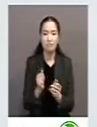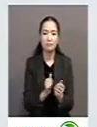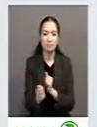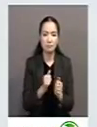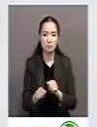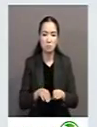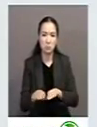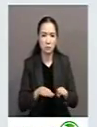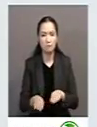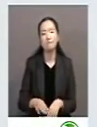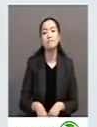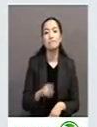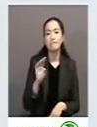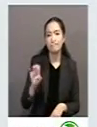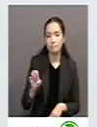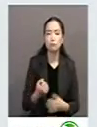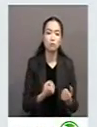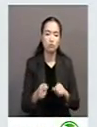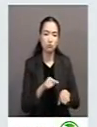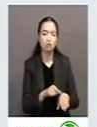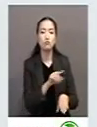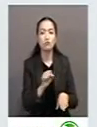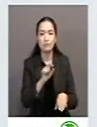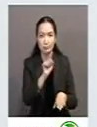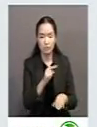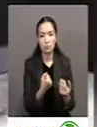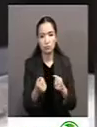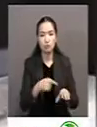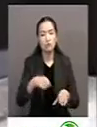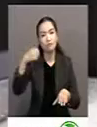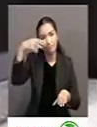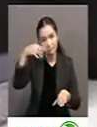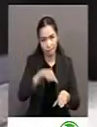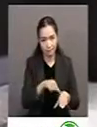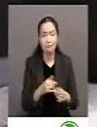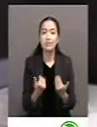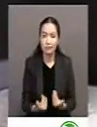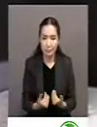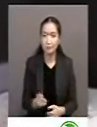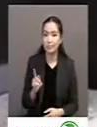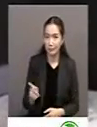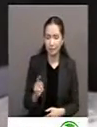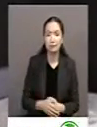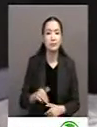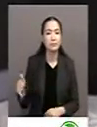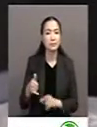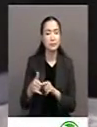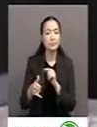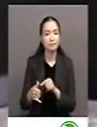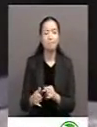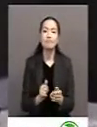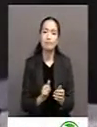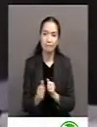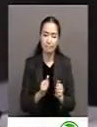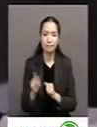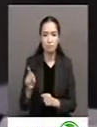ข่งขันฟอร์มูล่า E หรือว่าการแข่งขันรถสูตรหนึ่งที่ใช้รถยนต์พลังงานไฟฟ้าและตอนนี้เดซิเวสโตรก็กำลังแข่งอยู่